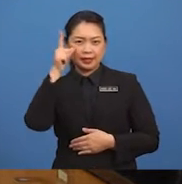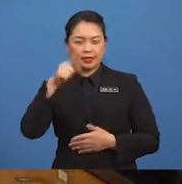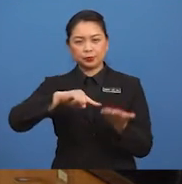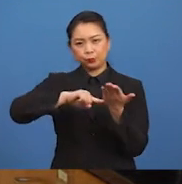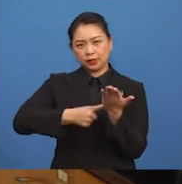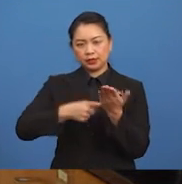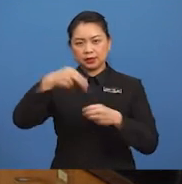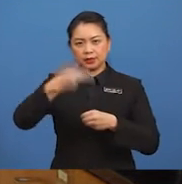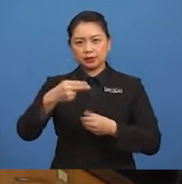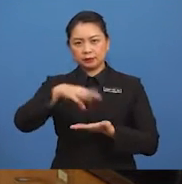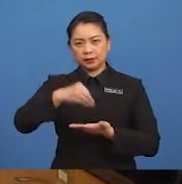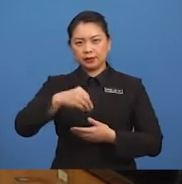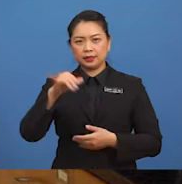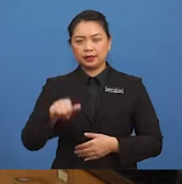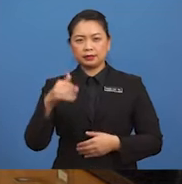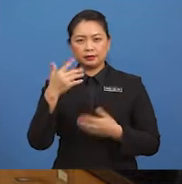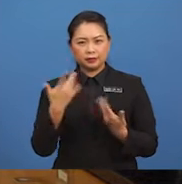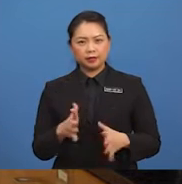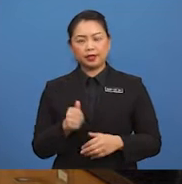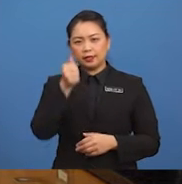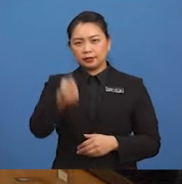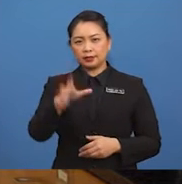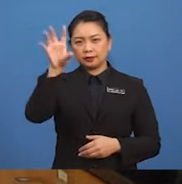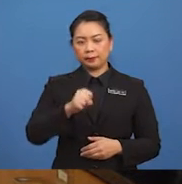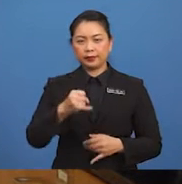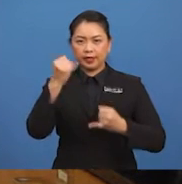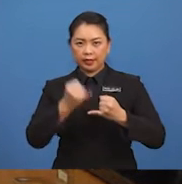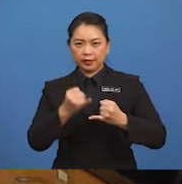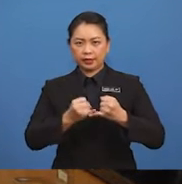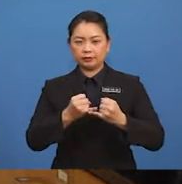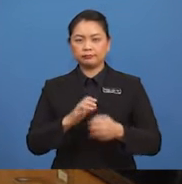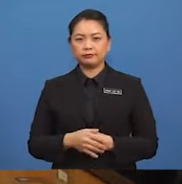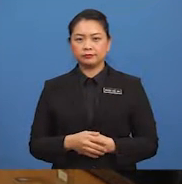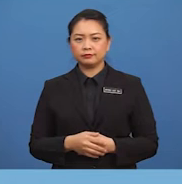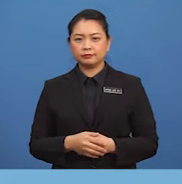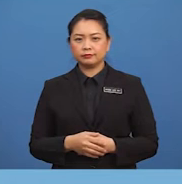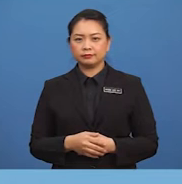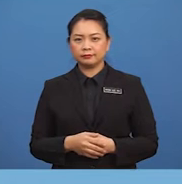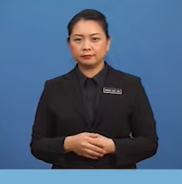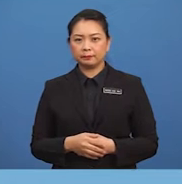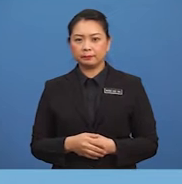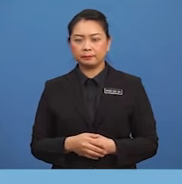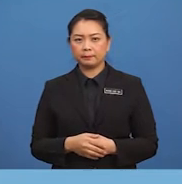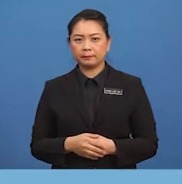semula hasil pembelajaran yang telah anda capai di akhir sesi ini.